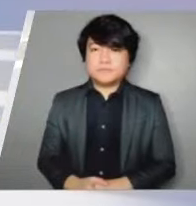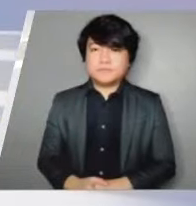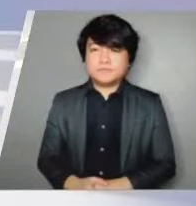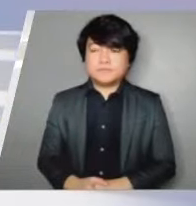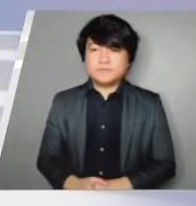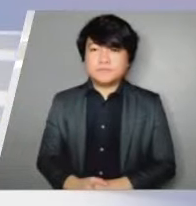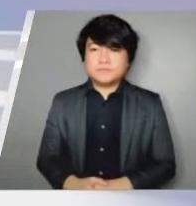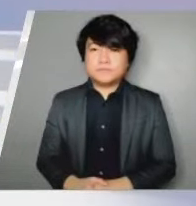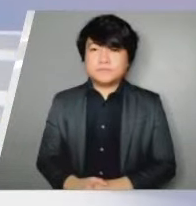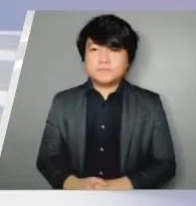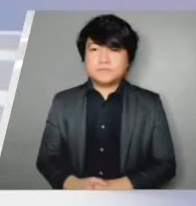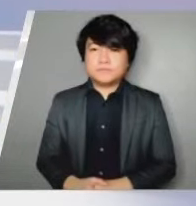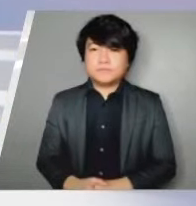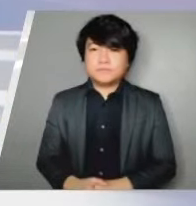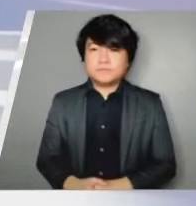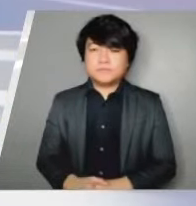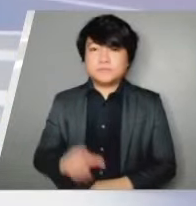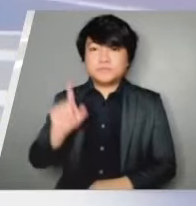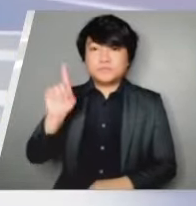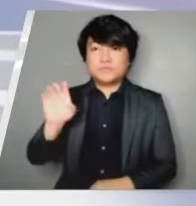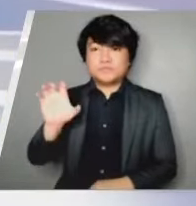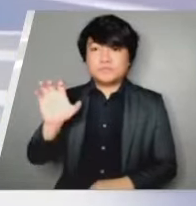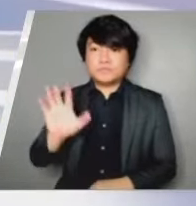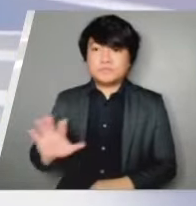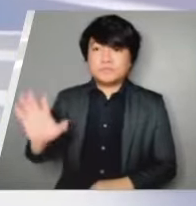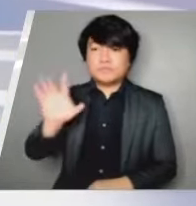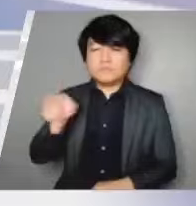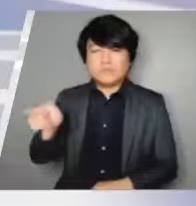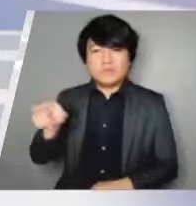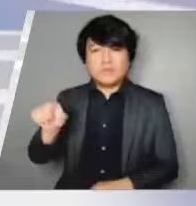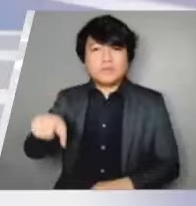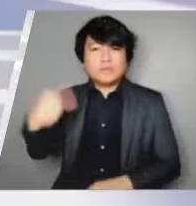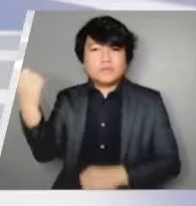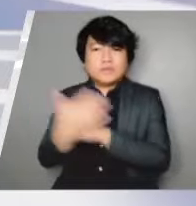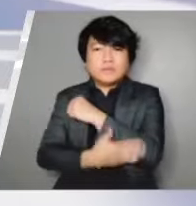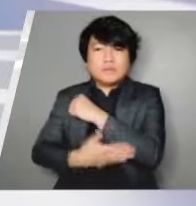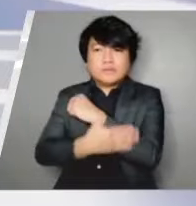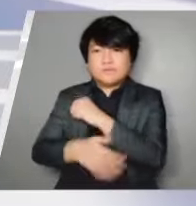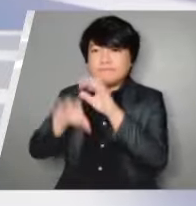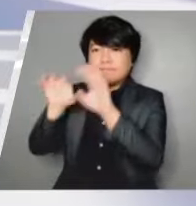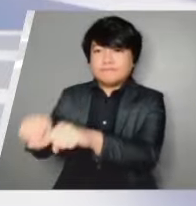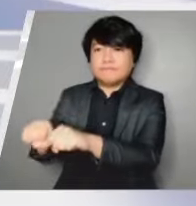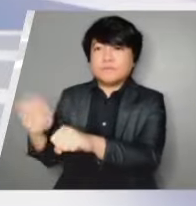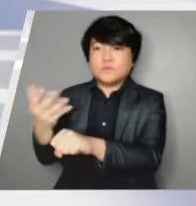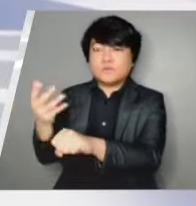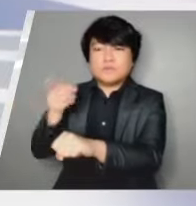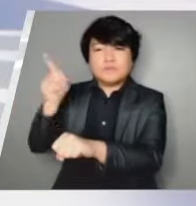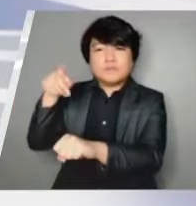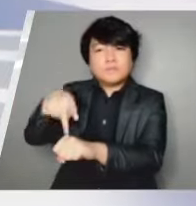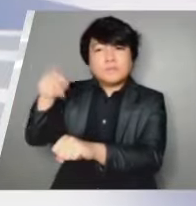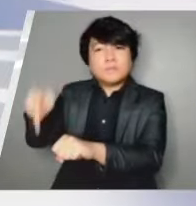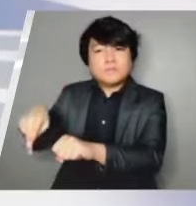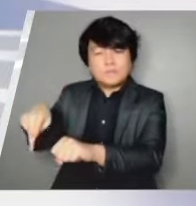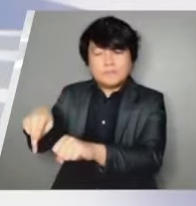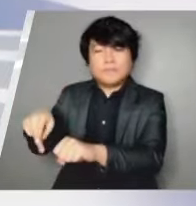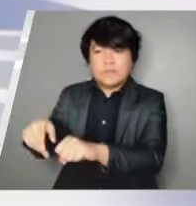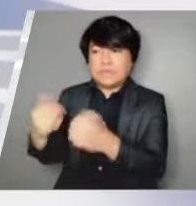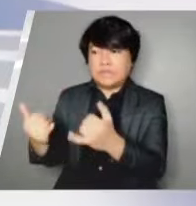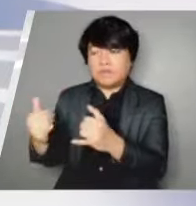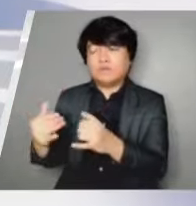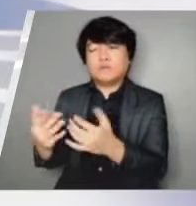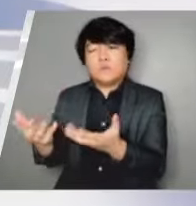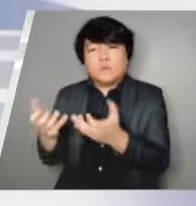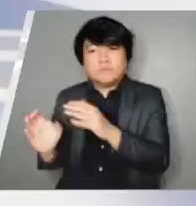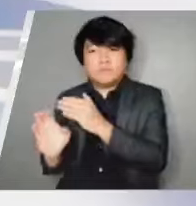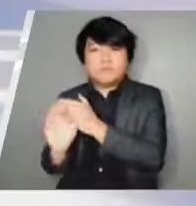Mahigit 100 dayuhang arestado sa Pogo sa Porac, Pampanga, pinapadeport. Sa utos sa Executive Secretary Lucas Bersamin na Chairman ng